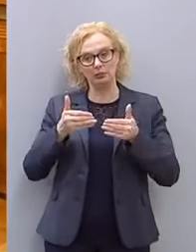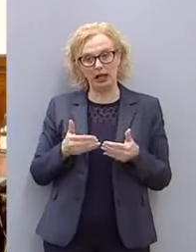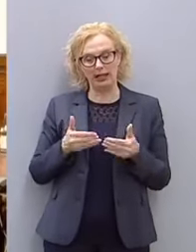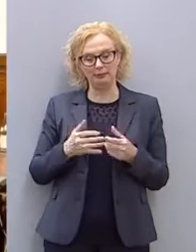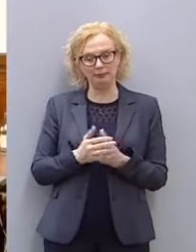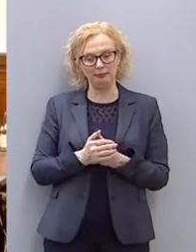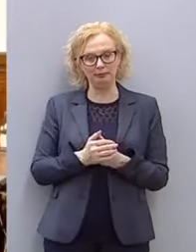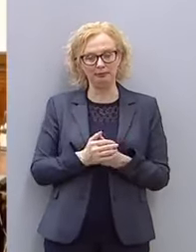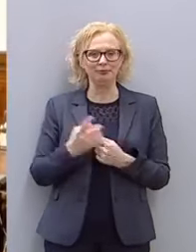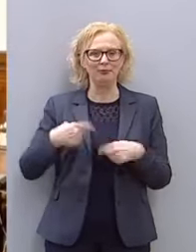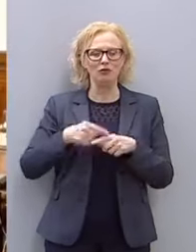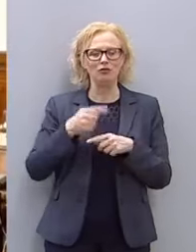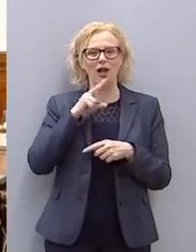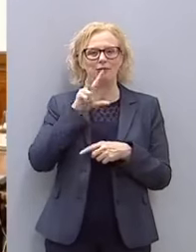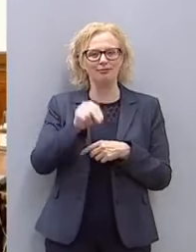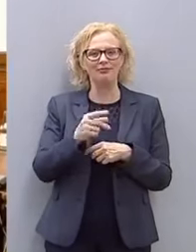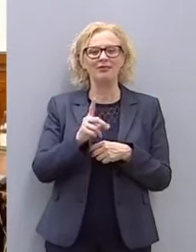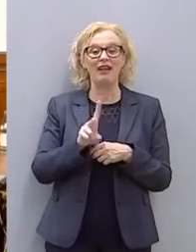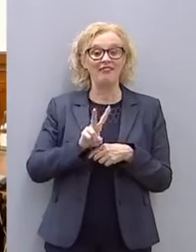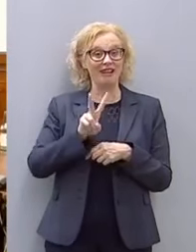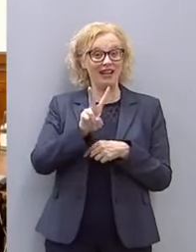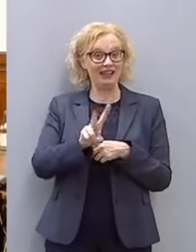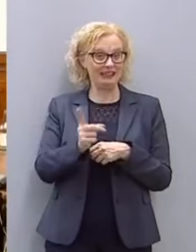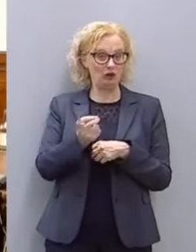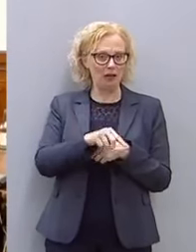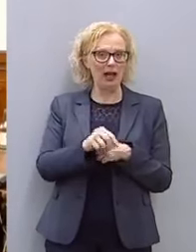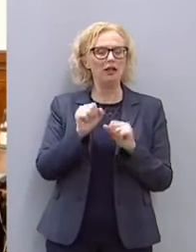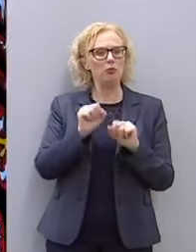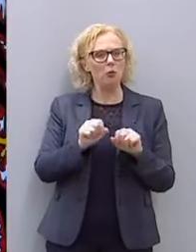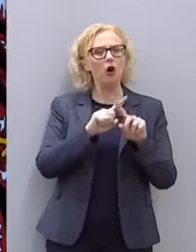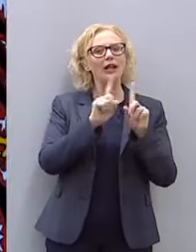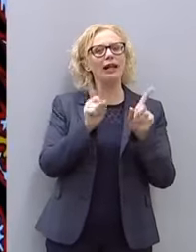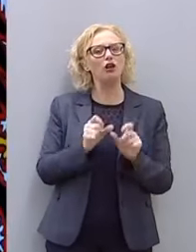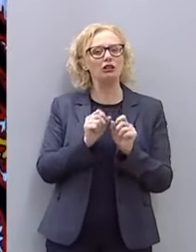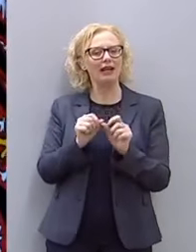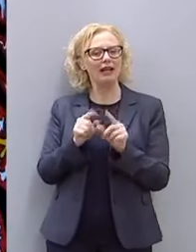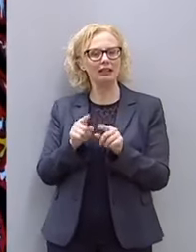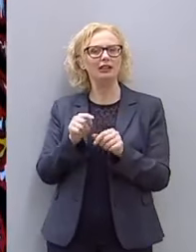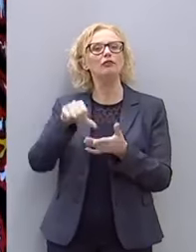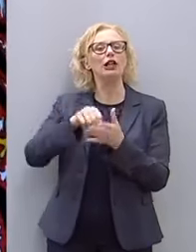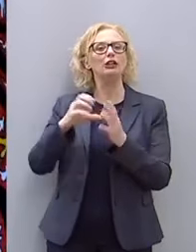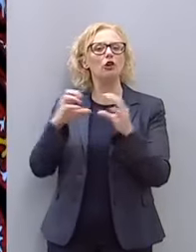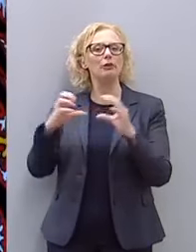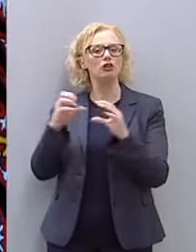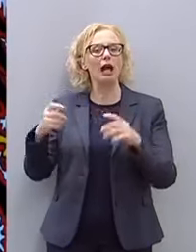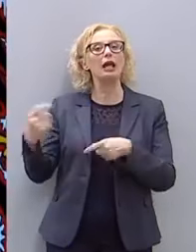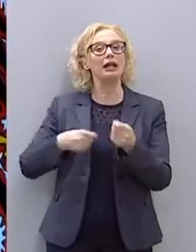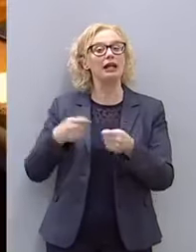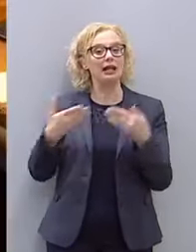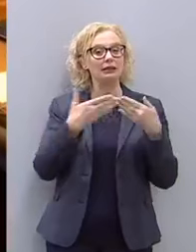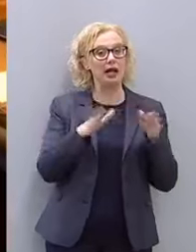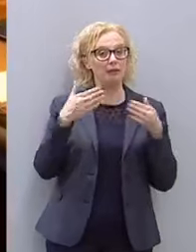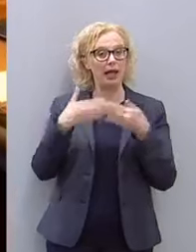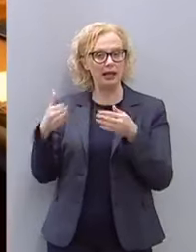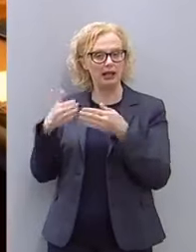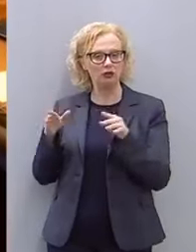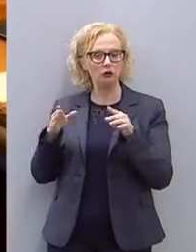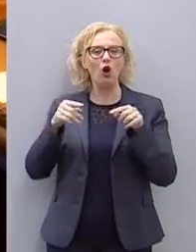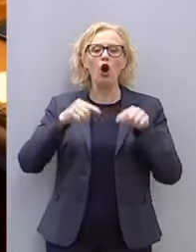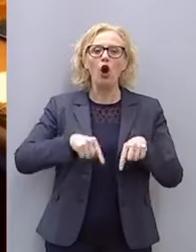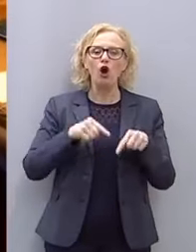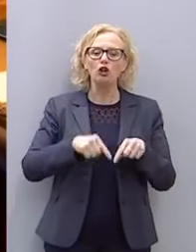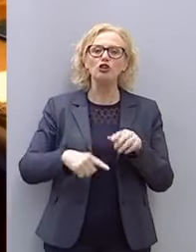da venerdì c'è da domani possono aprire i negozi al dettaglio in centri commerciali i mercati la delibera che oggi